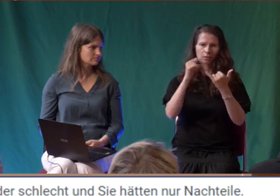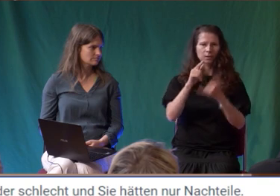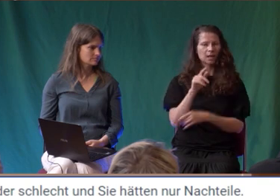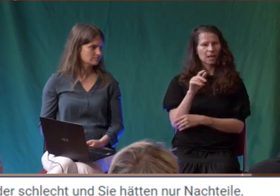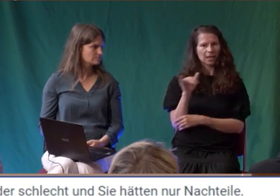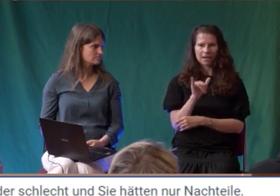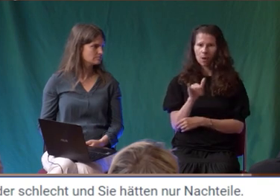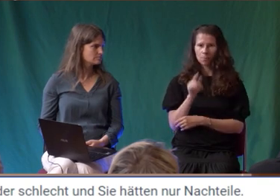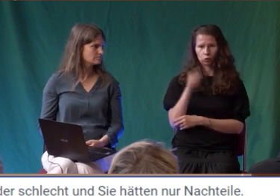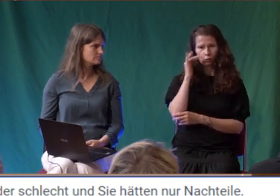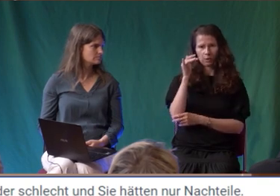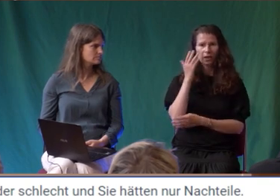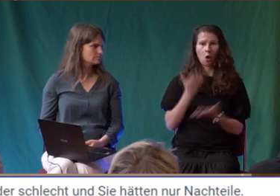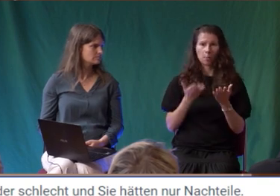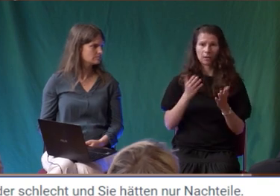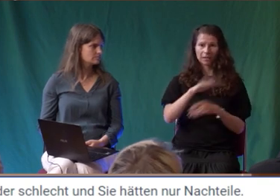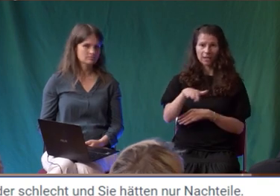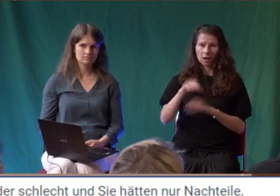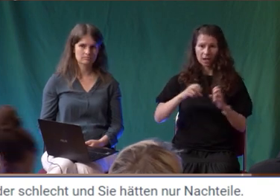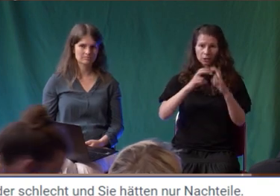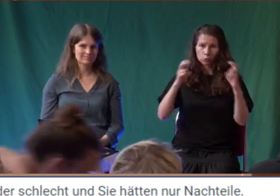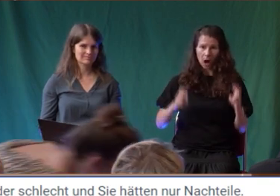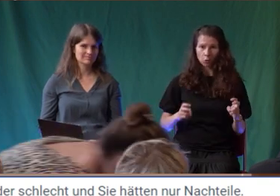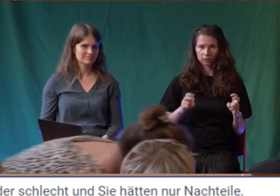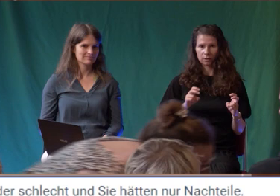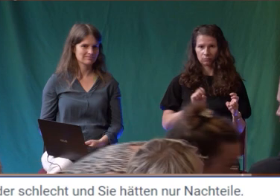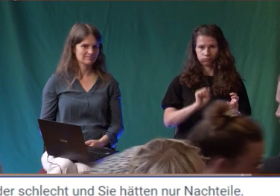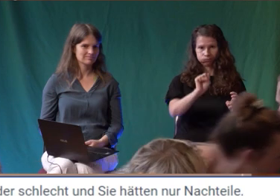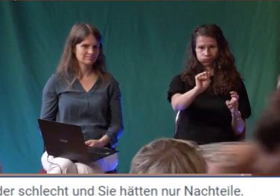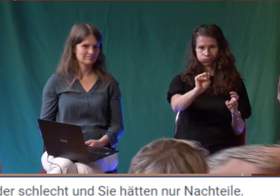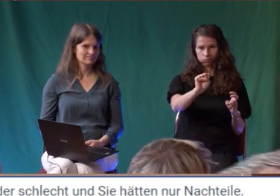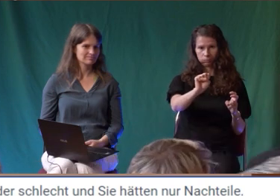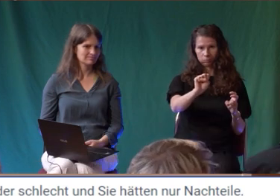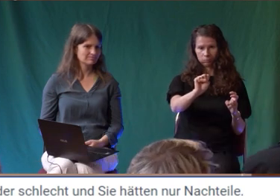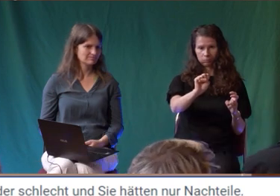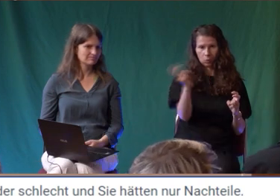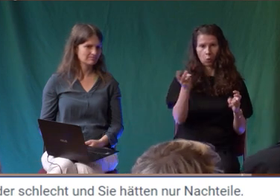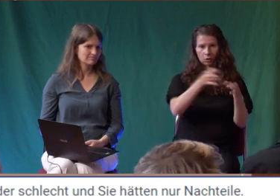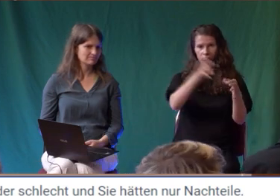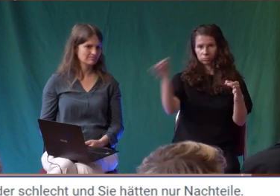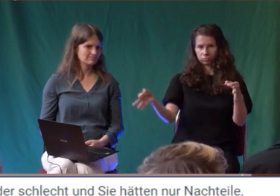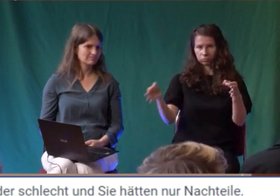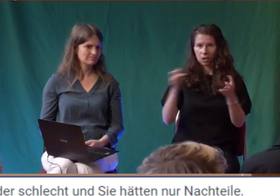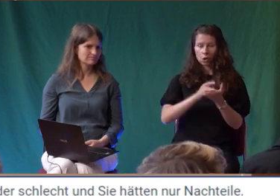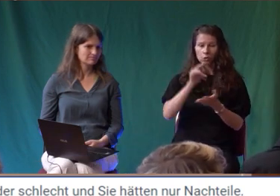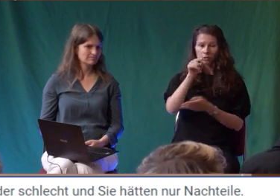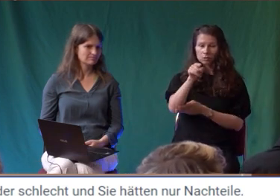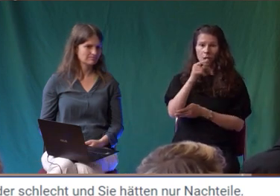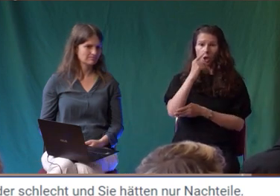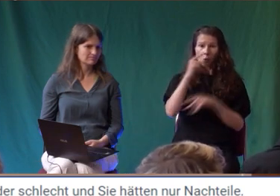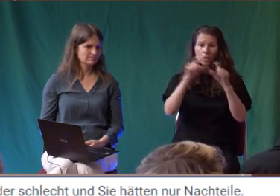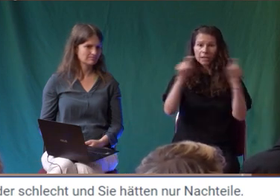überlegen ob die Kinder zu Hause leben können weil es dort nur um Sterben und Tod geht